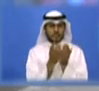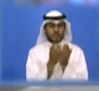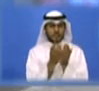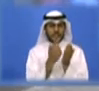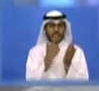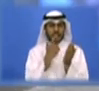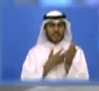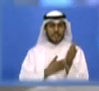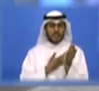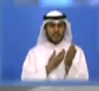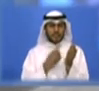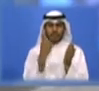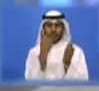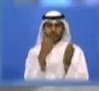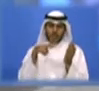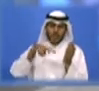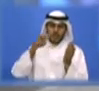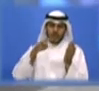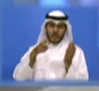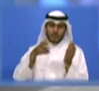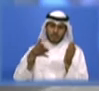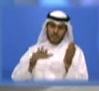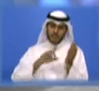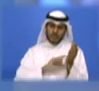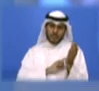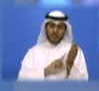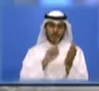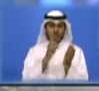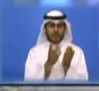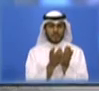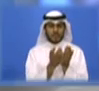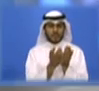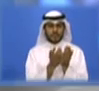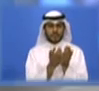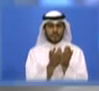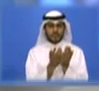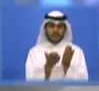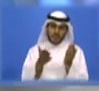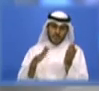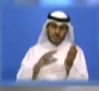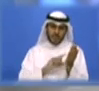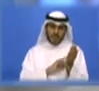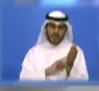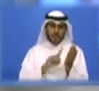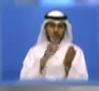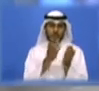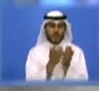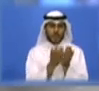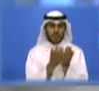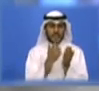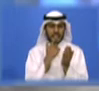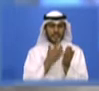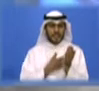محمد القلافة عن عمر يناهز 81. انتقل إلى رحمة الله تعالى عبد العزيز طارش